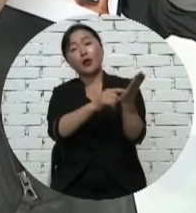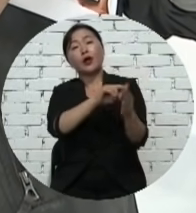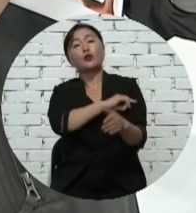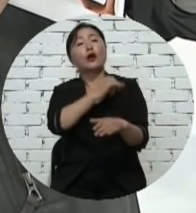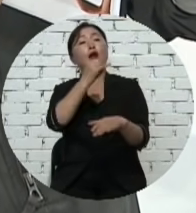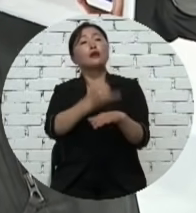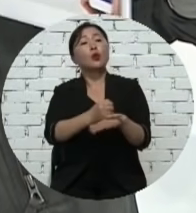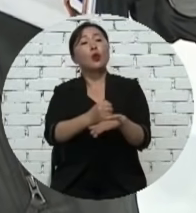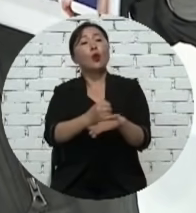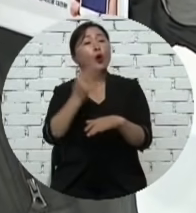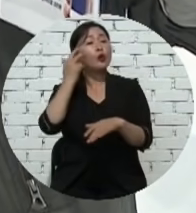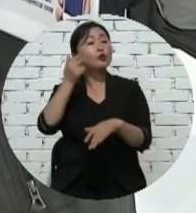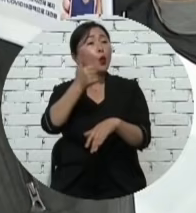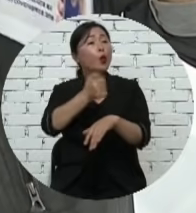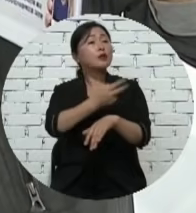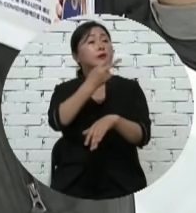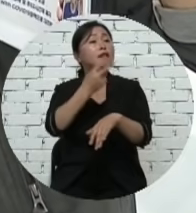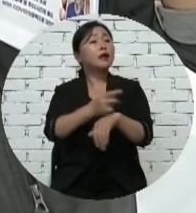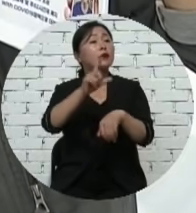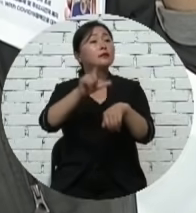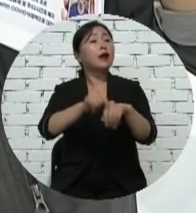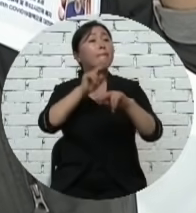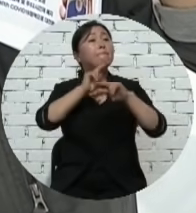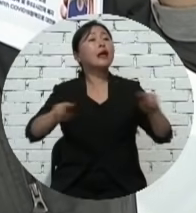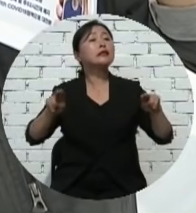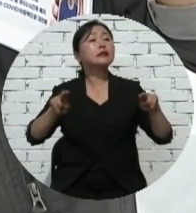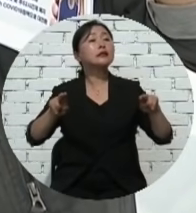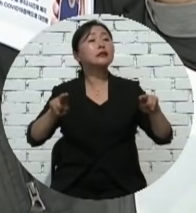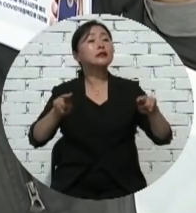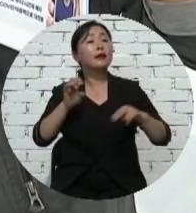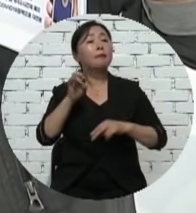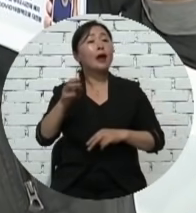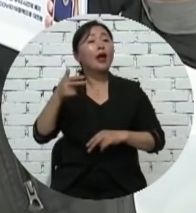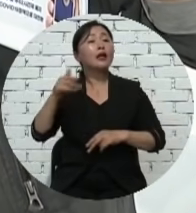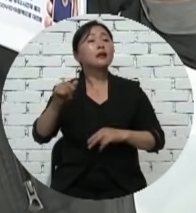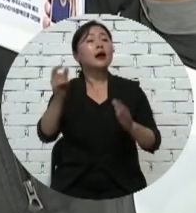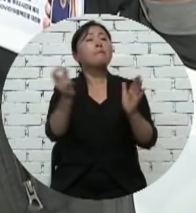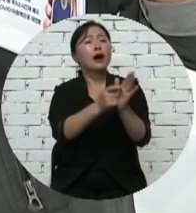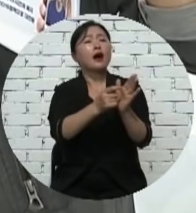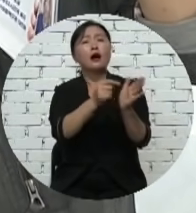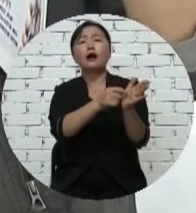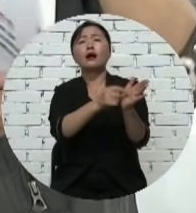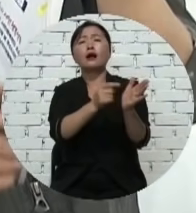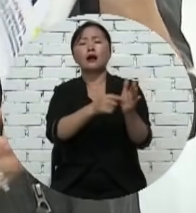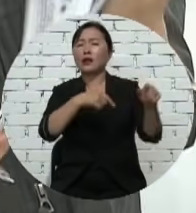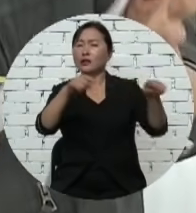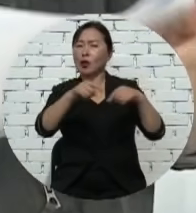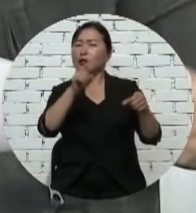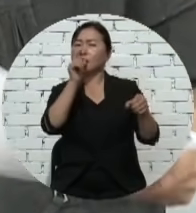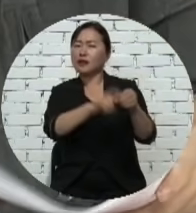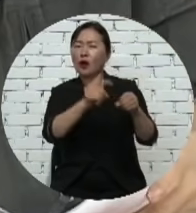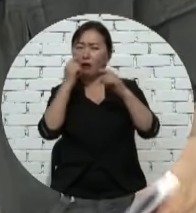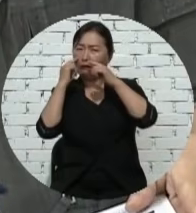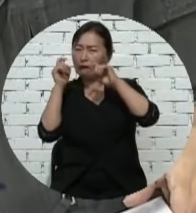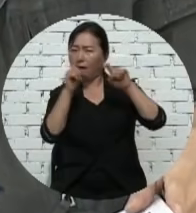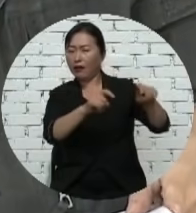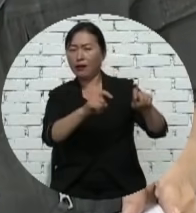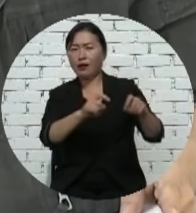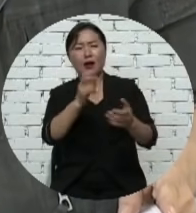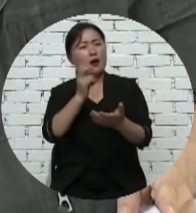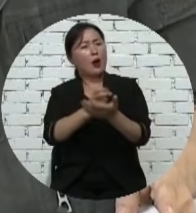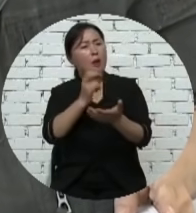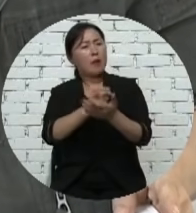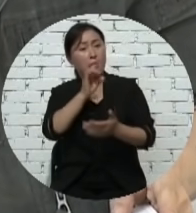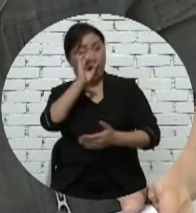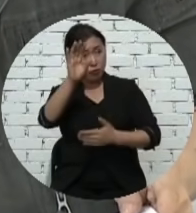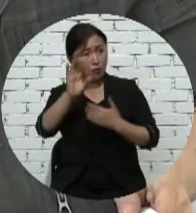매주 52시간제 폐지라고 분명히 그렇게 제가 아까 거거든요? 말씀드리지 않았어요. 그거는 그 정치적 수사고 헌법에 안 되는 거를